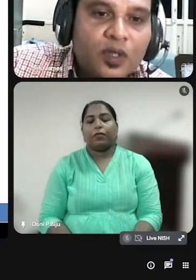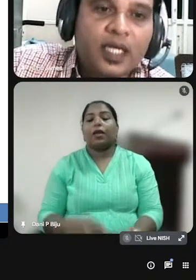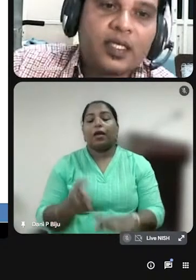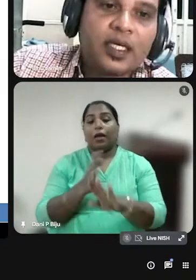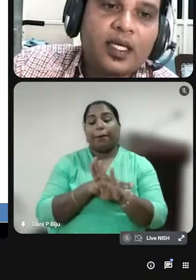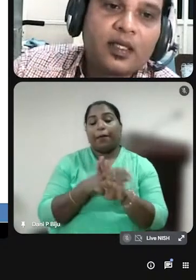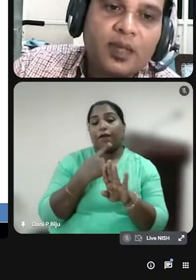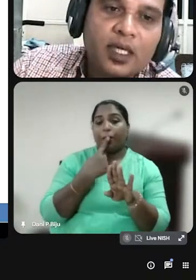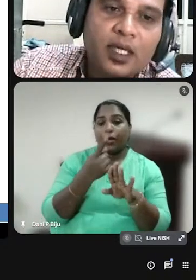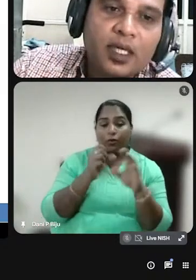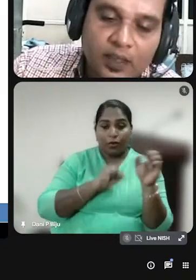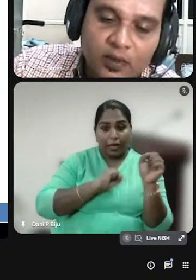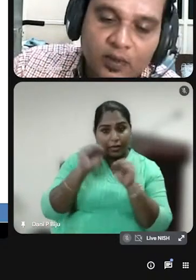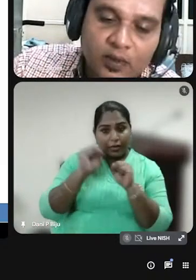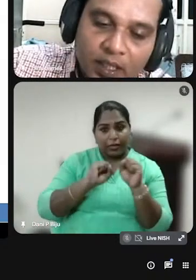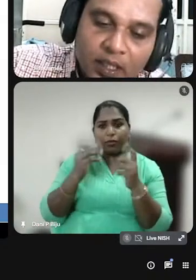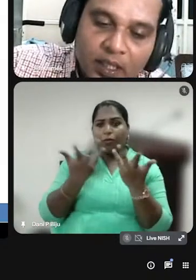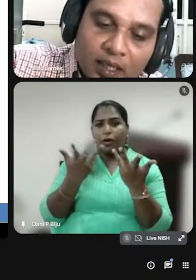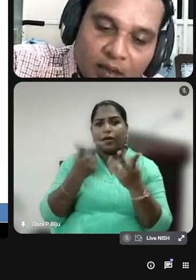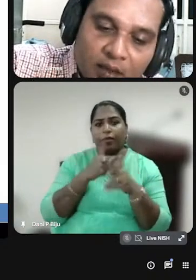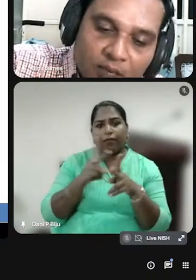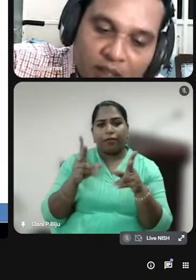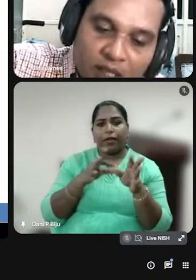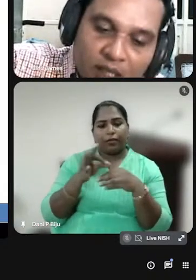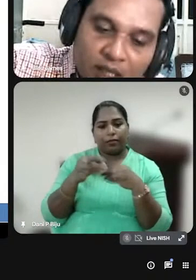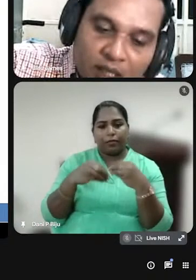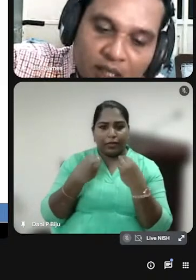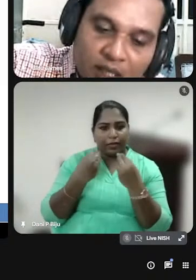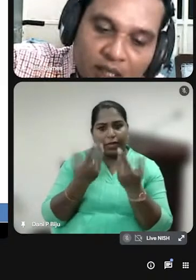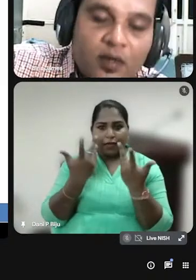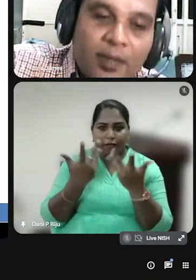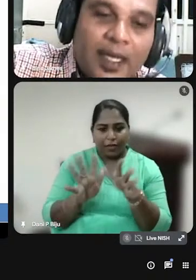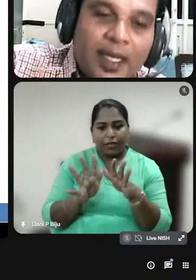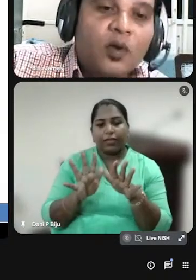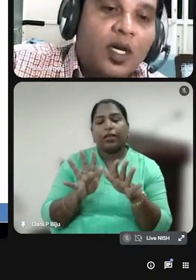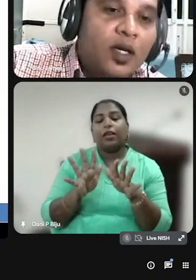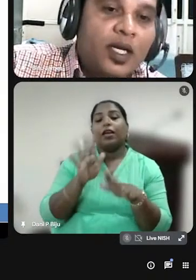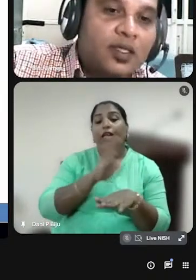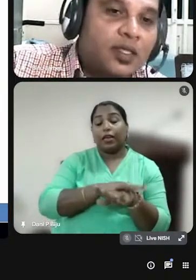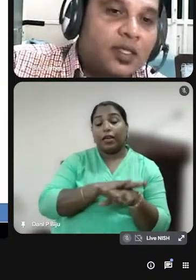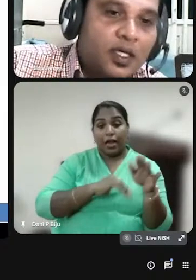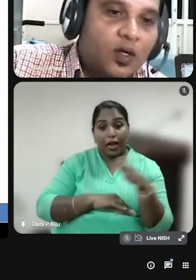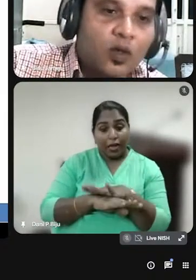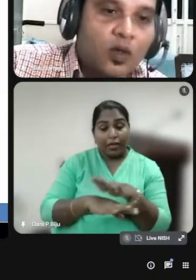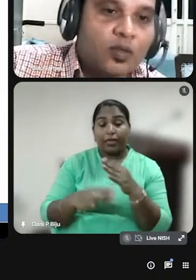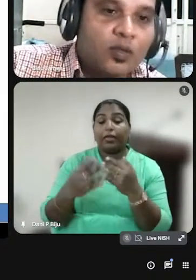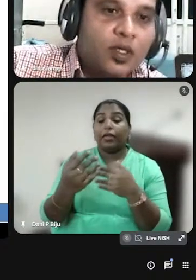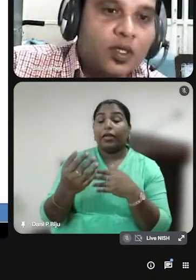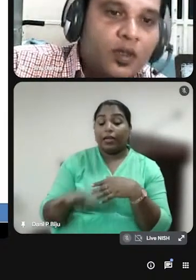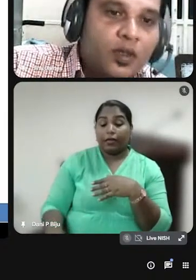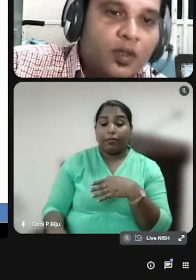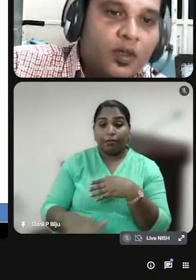എക്സസൈസിനെ കുറിച്ചൊക്കെ ഞാൻ നേരത്തെ പറഞ്ഞിട്ടുണ്ടായിരുന്നു. നമ്മുടെ കാലുകൾക്കും കൈകൾക്കും ബലം കൊടുക്കാനുള്ള എക്സസൈസിനെ കുറിച്ച്